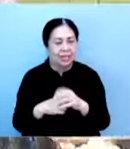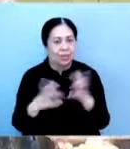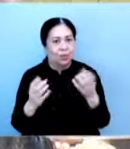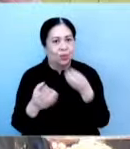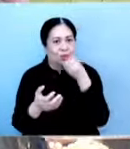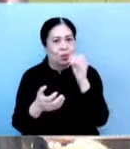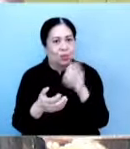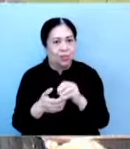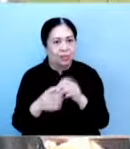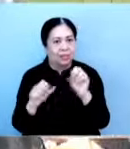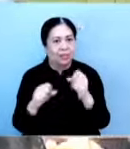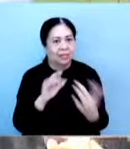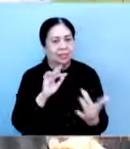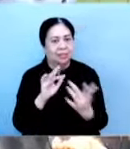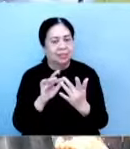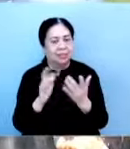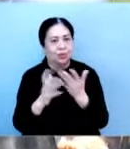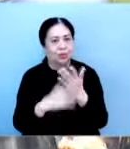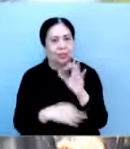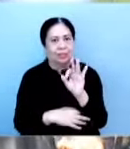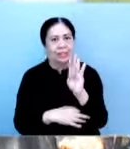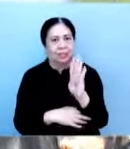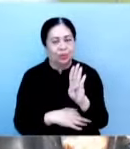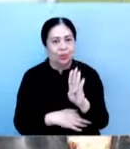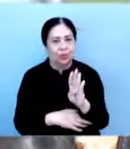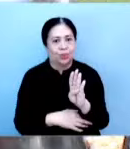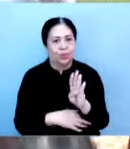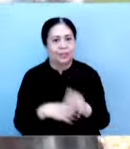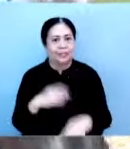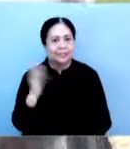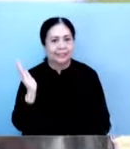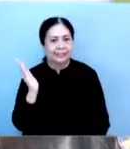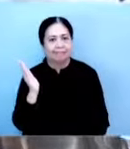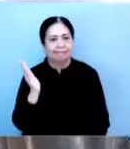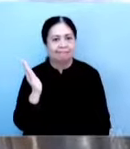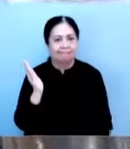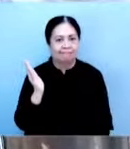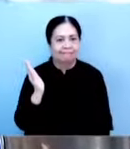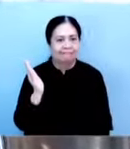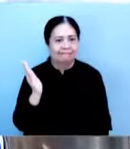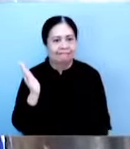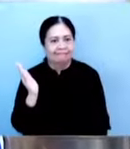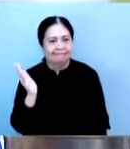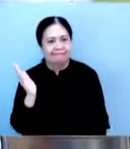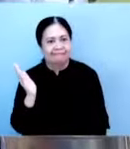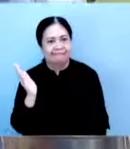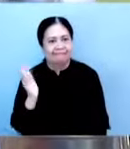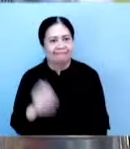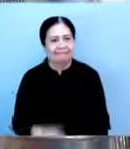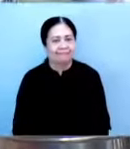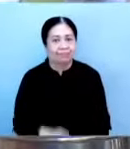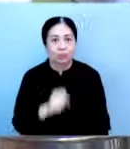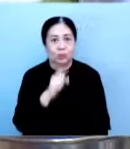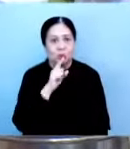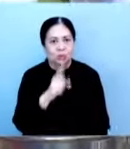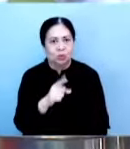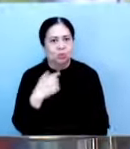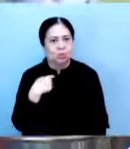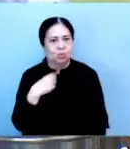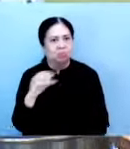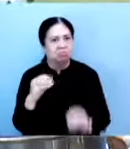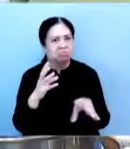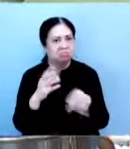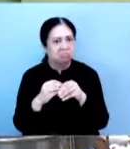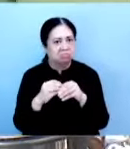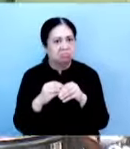Yes you can reach us po through Facebook at page I scramble shop po so Talagang wala silang dinagdag na ano na